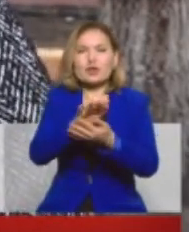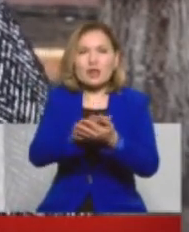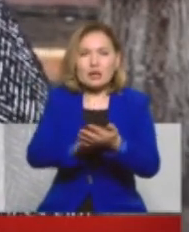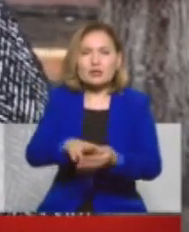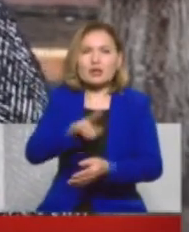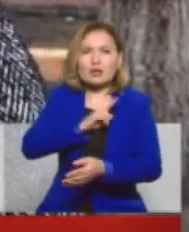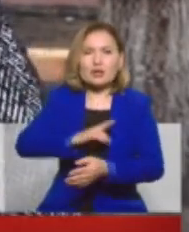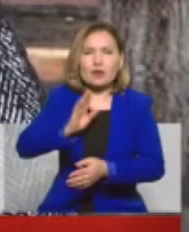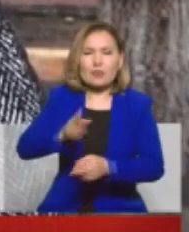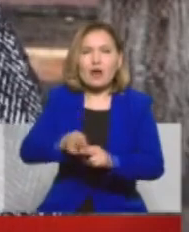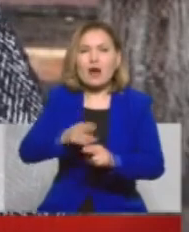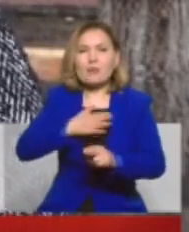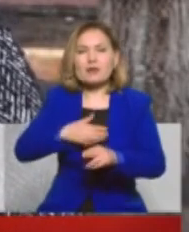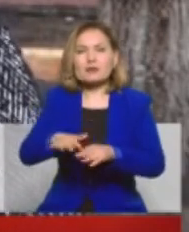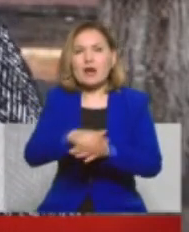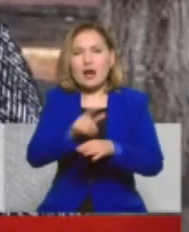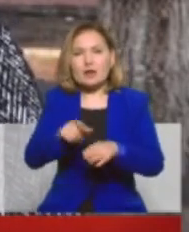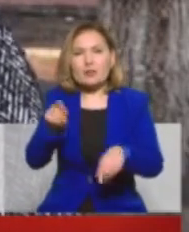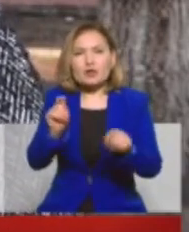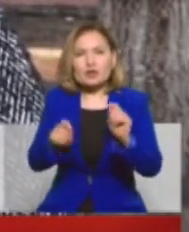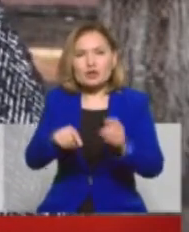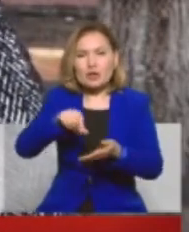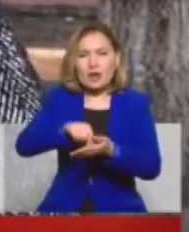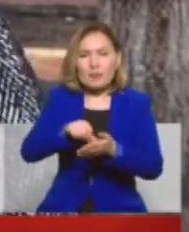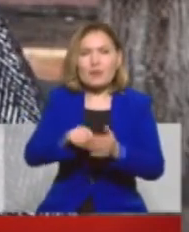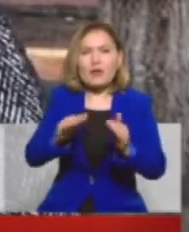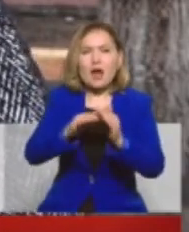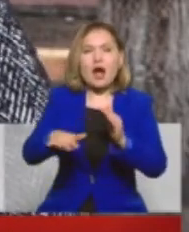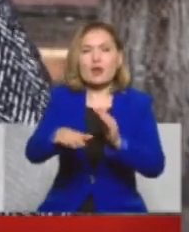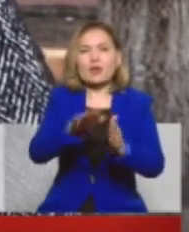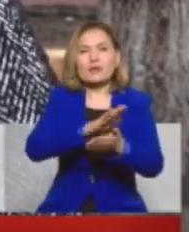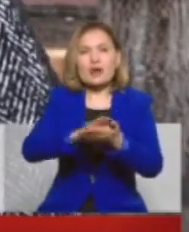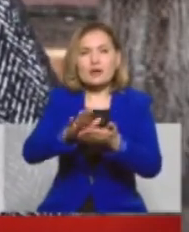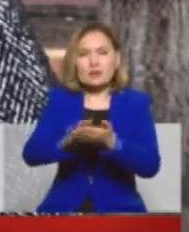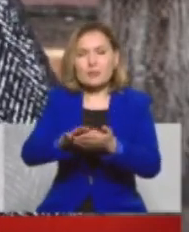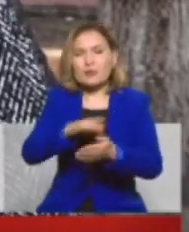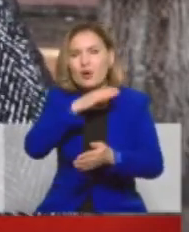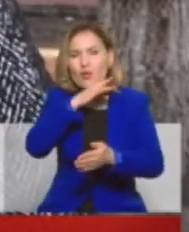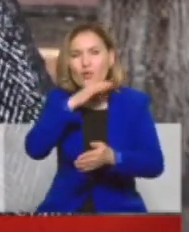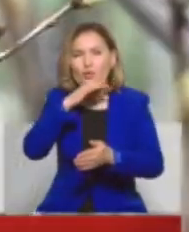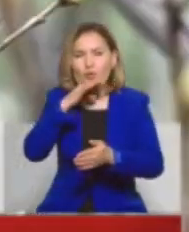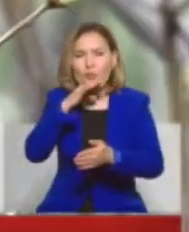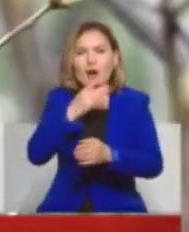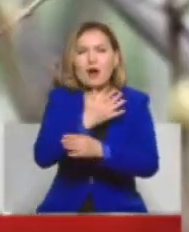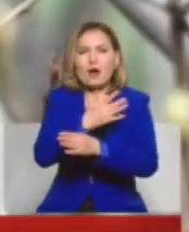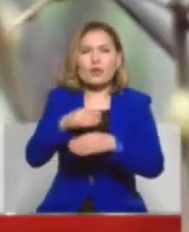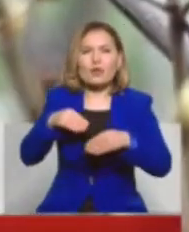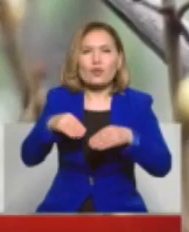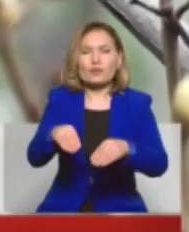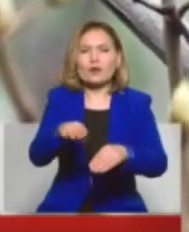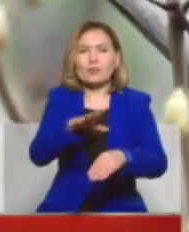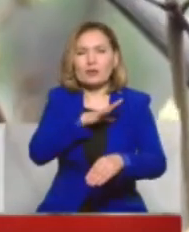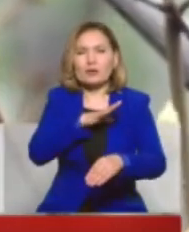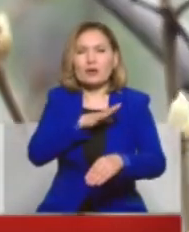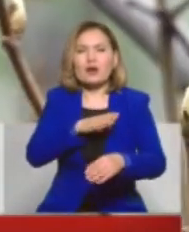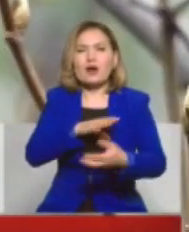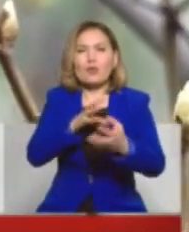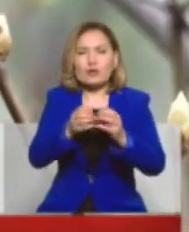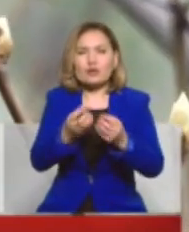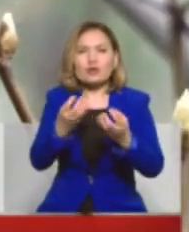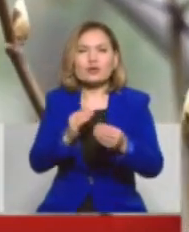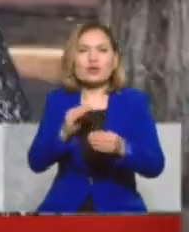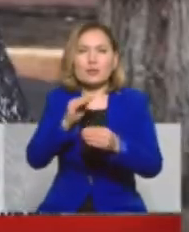жүргізіп жатырмыз. Біздің тұрғындарымыз шығып, ауланы тазалап, көк бірталай талы отырғызып тастадық,